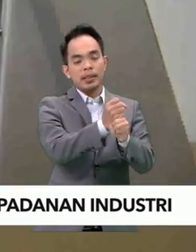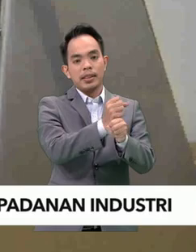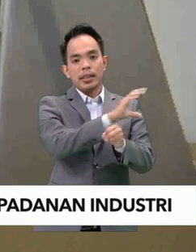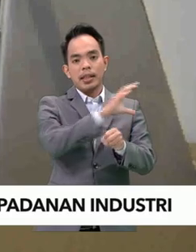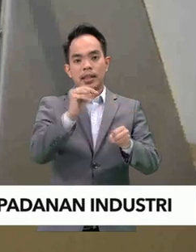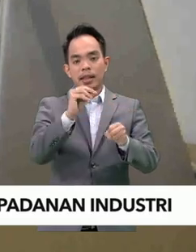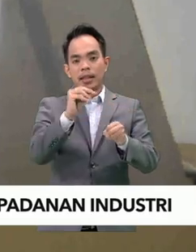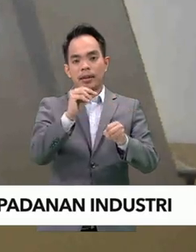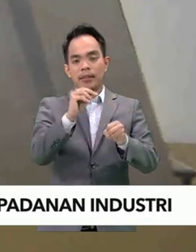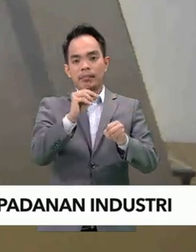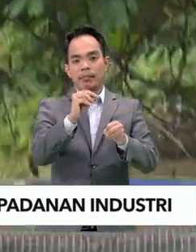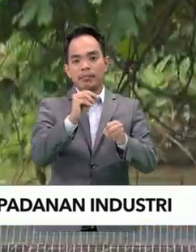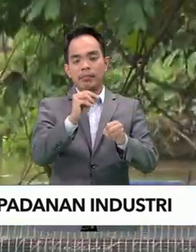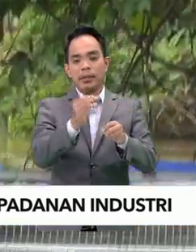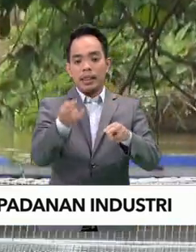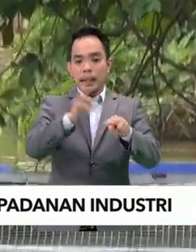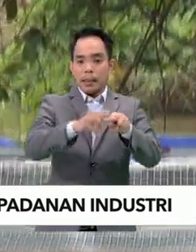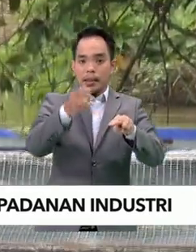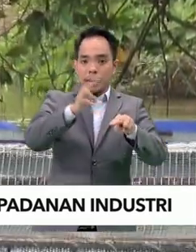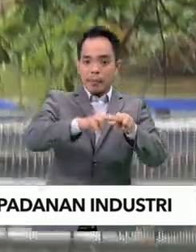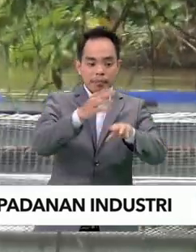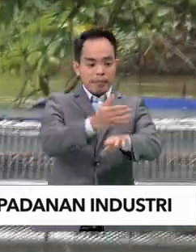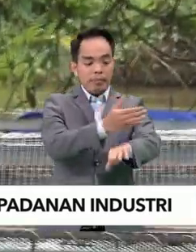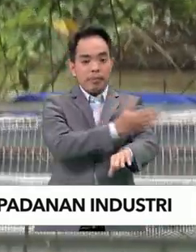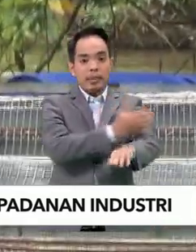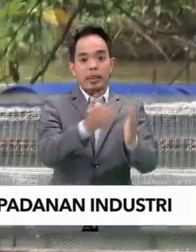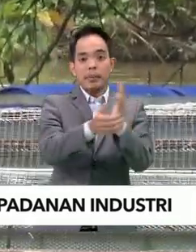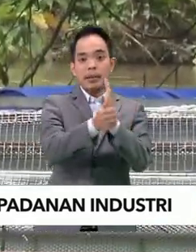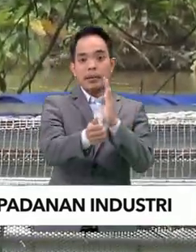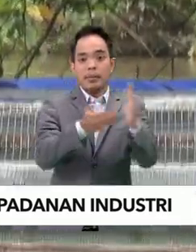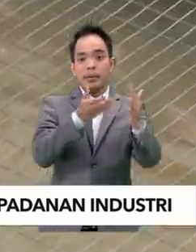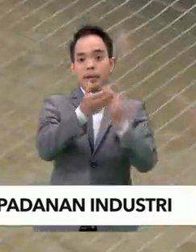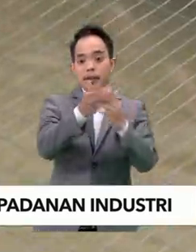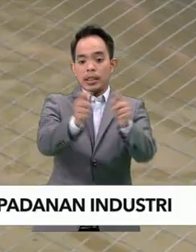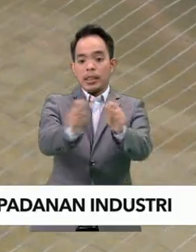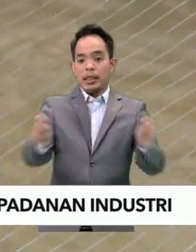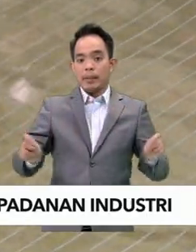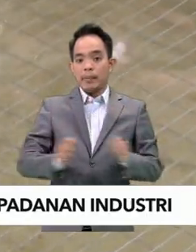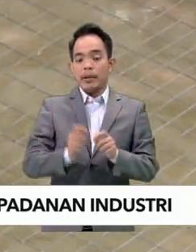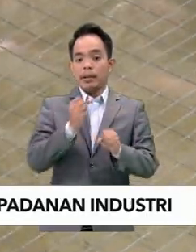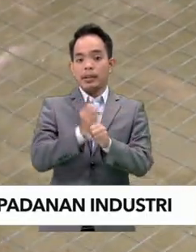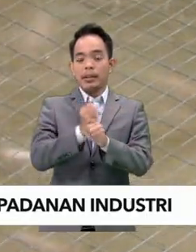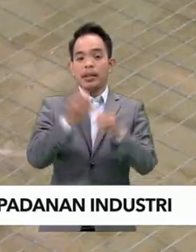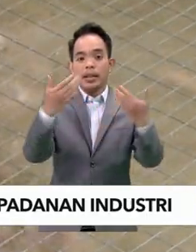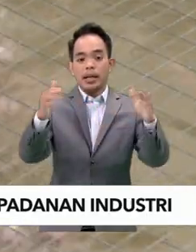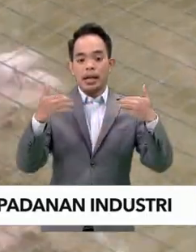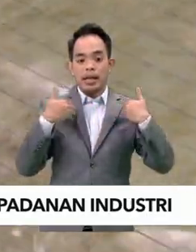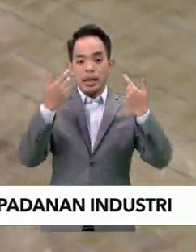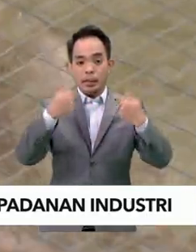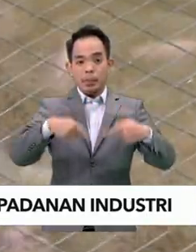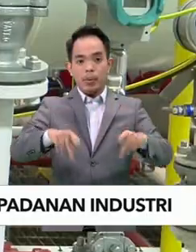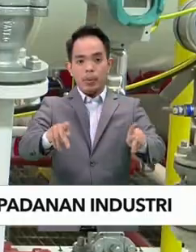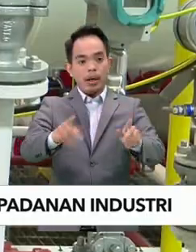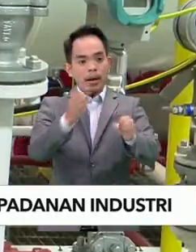membina upaya dan kemahiran itu melalui tempat kerja karena sekarang ini memiliki sudah ada peluang melalui